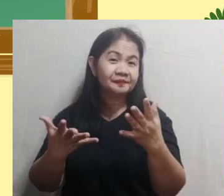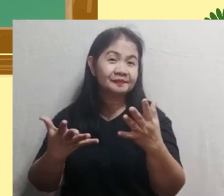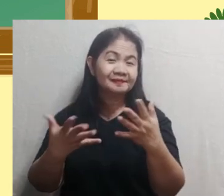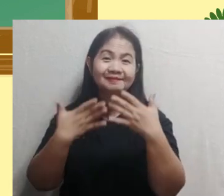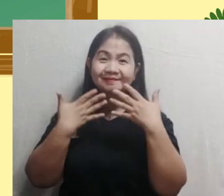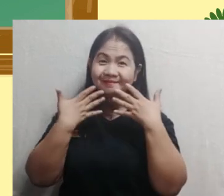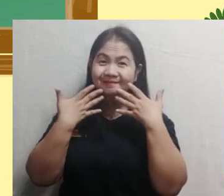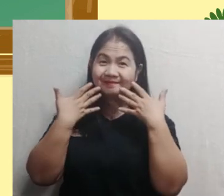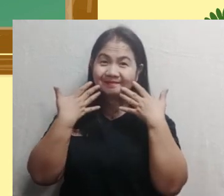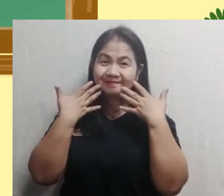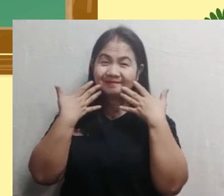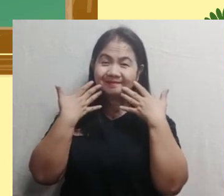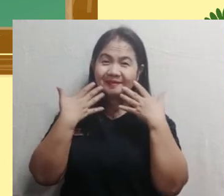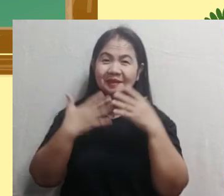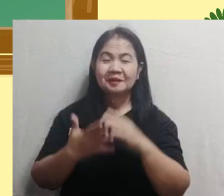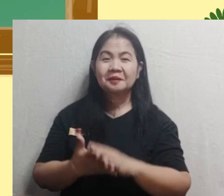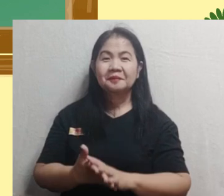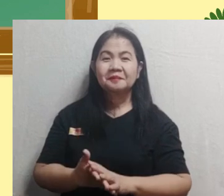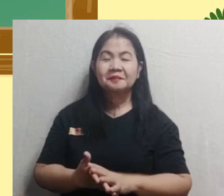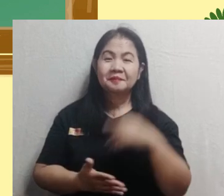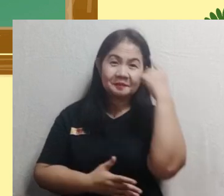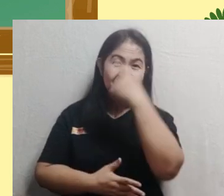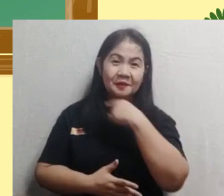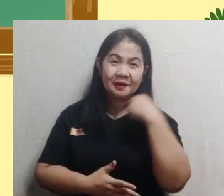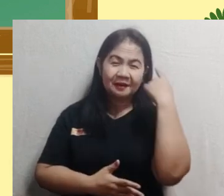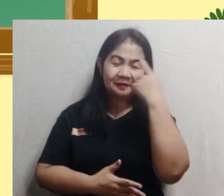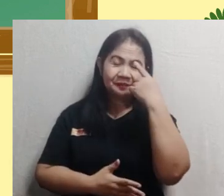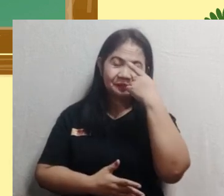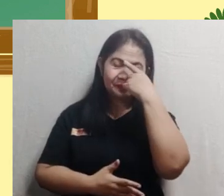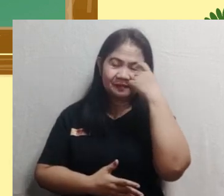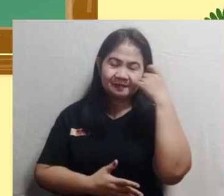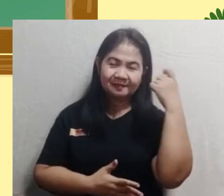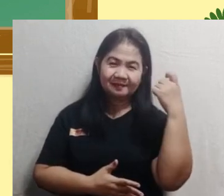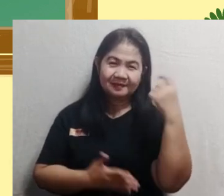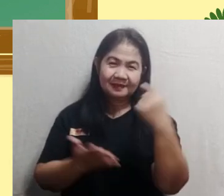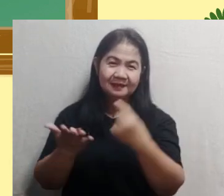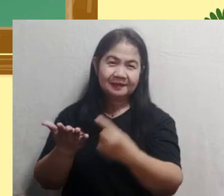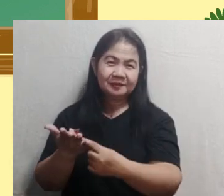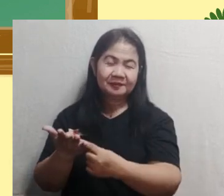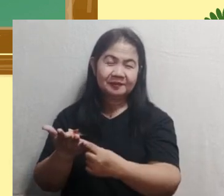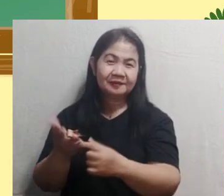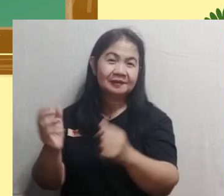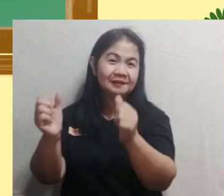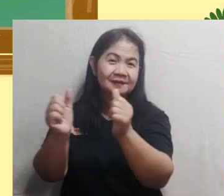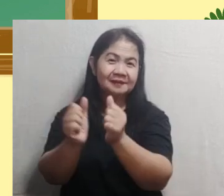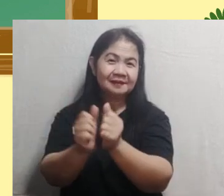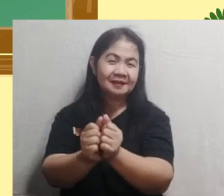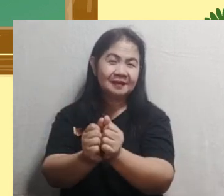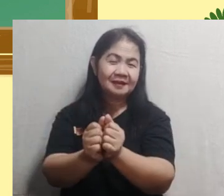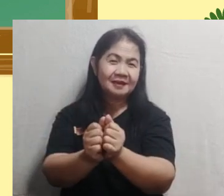muka. Dahil sa antas na ito, ikaw ay nabibilang sa mahusay.